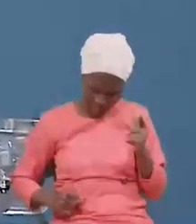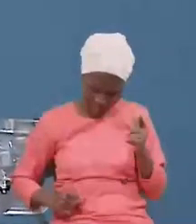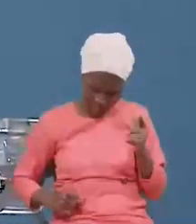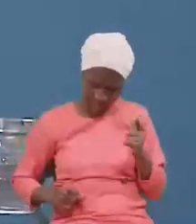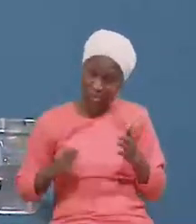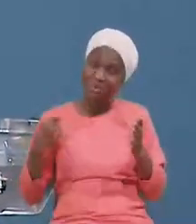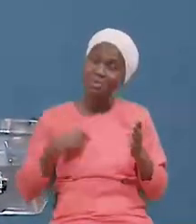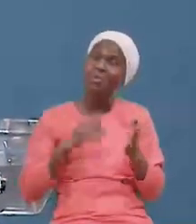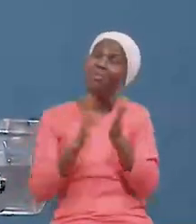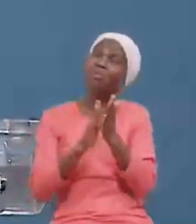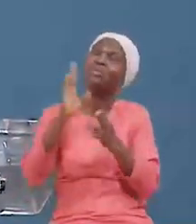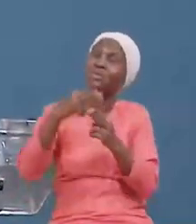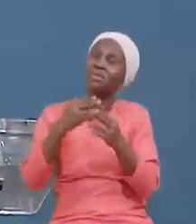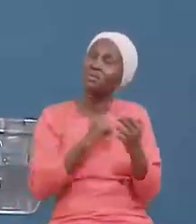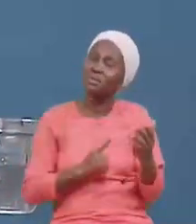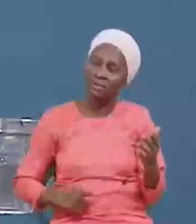Seigneur.